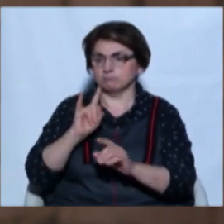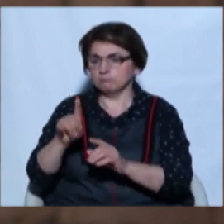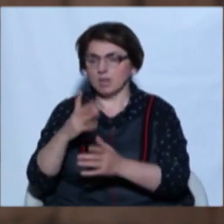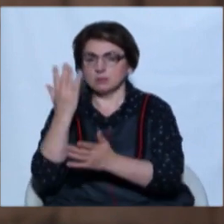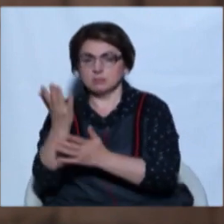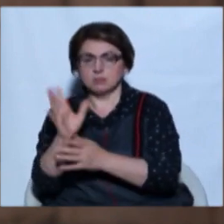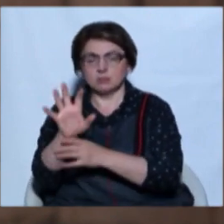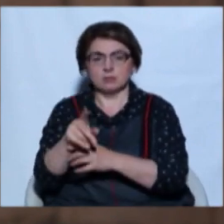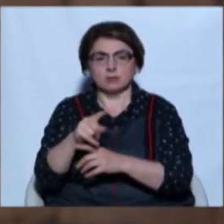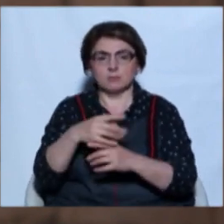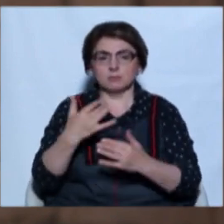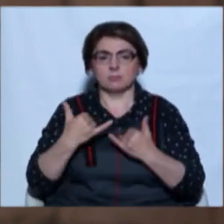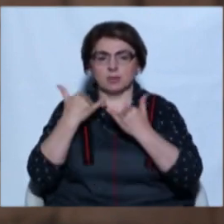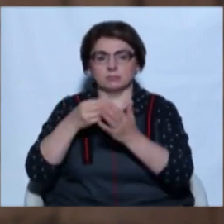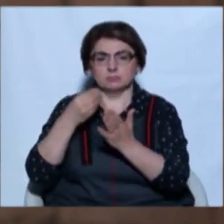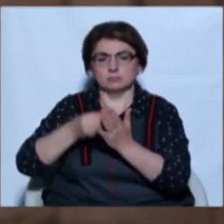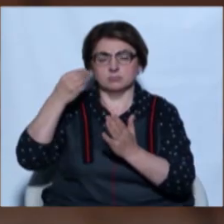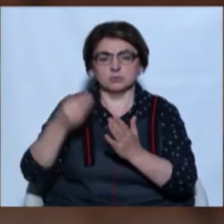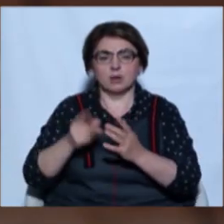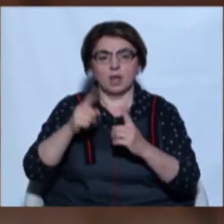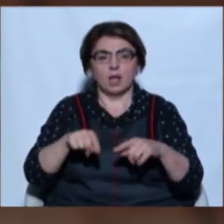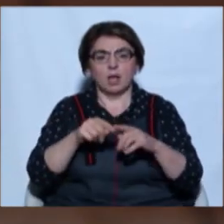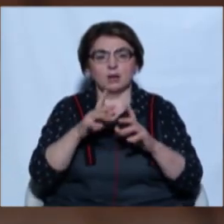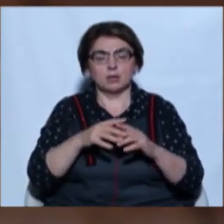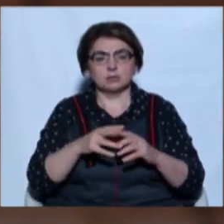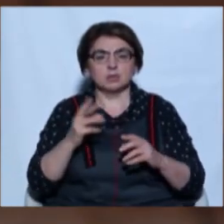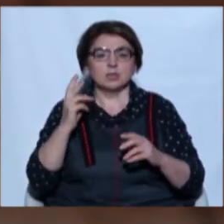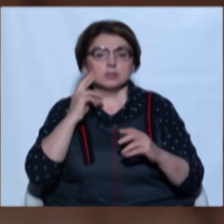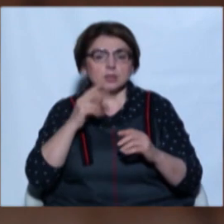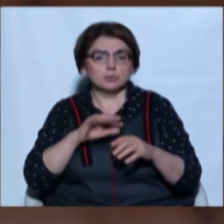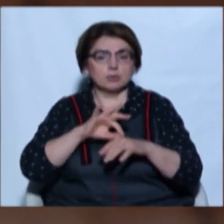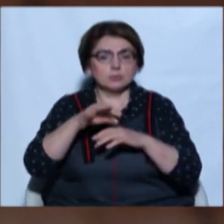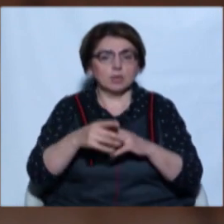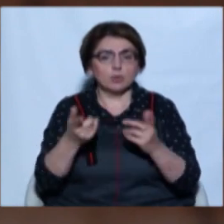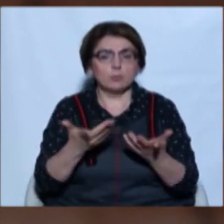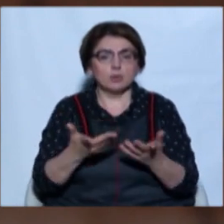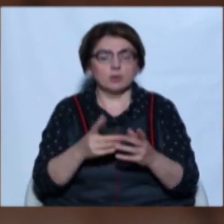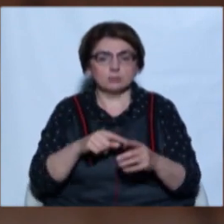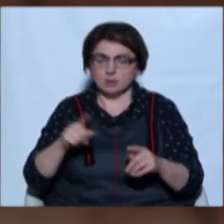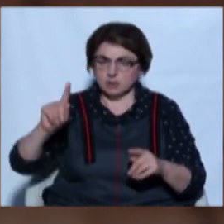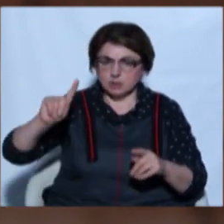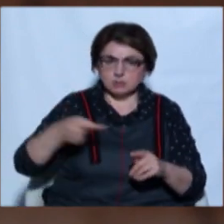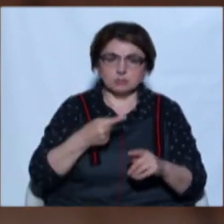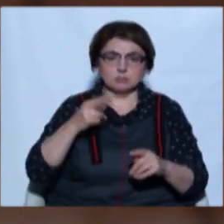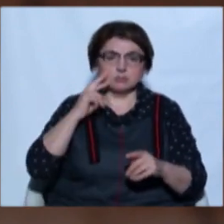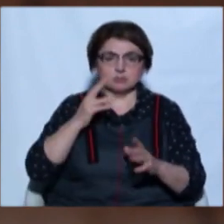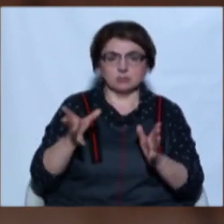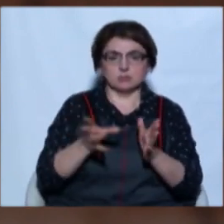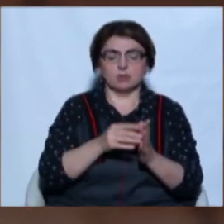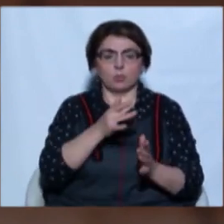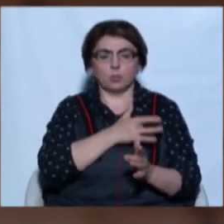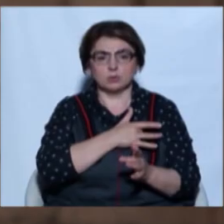მუქარას, მისი ღირსებისა და პატივის შელახვას. არსებობს სექსუალური ძალადობა, რომელიც იძულებით სექსუალურ